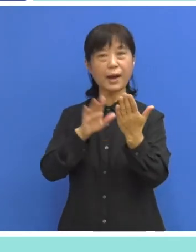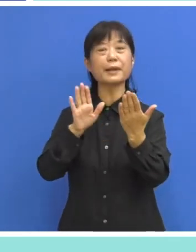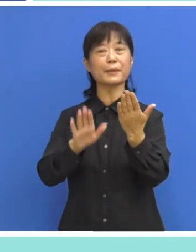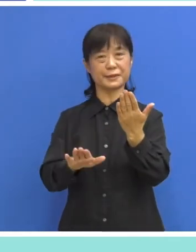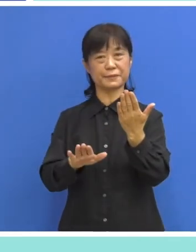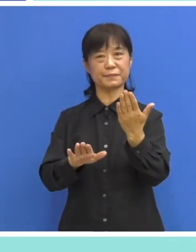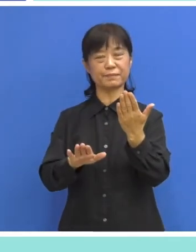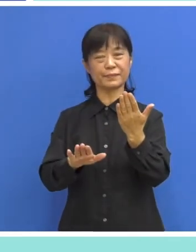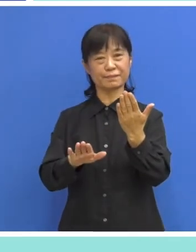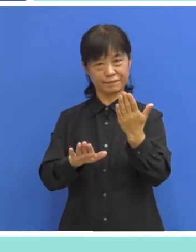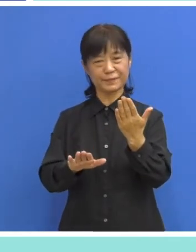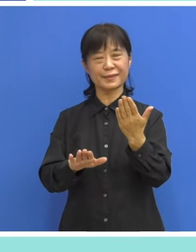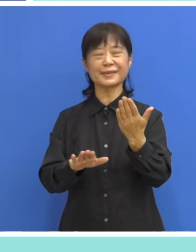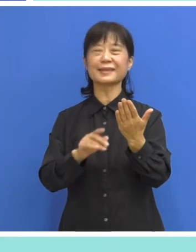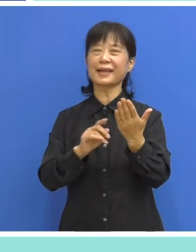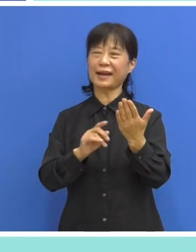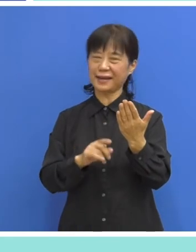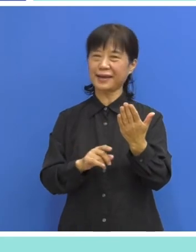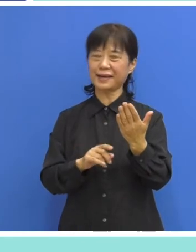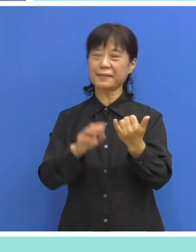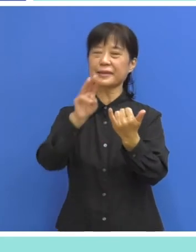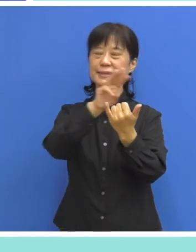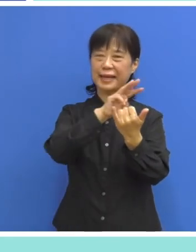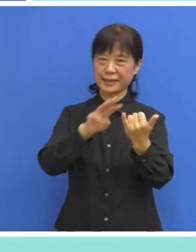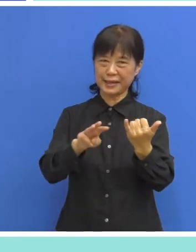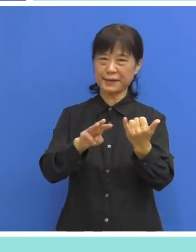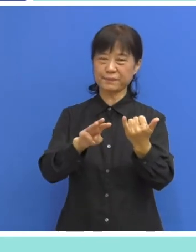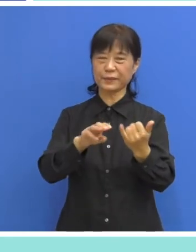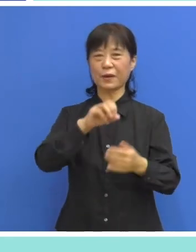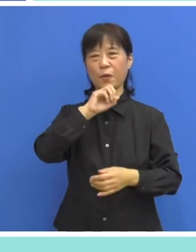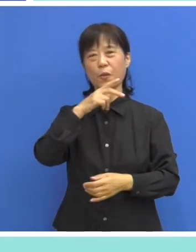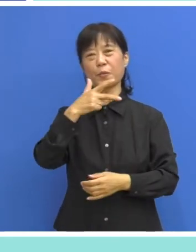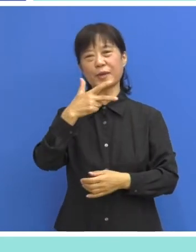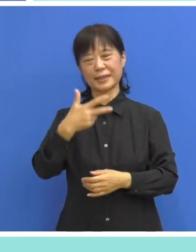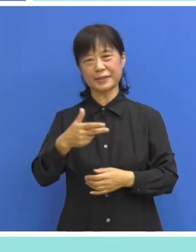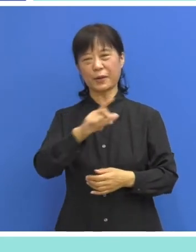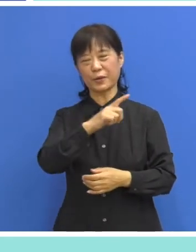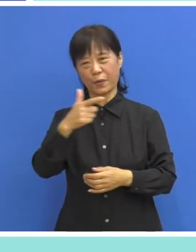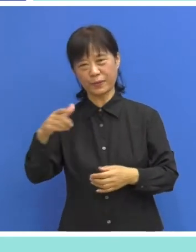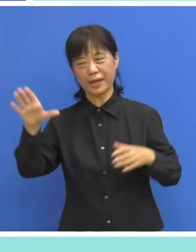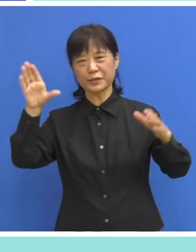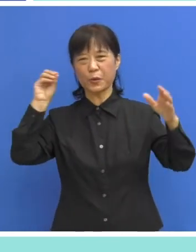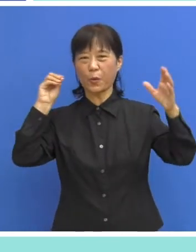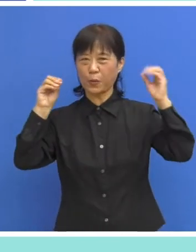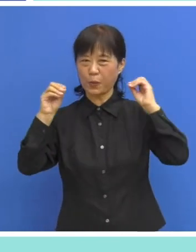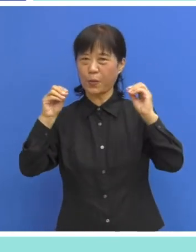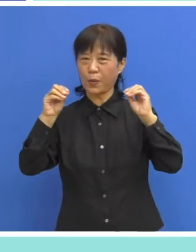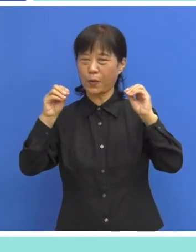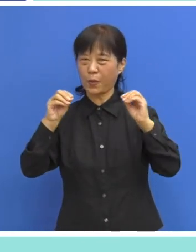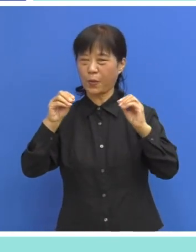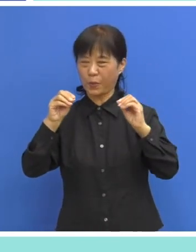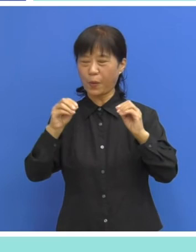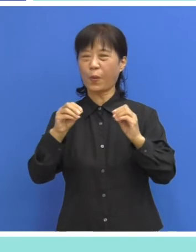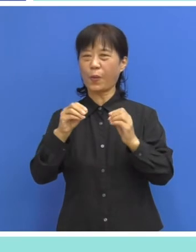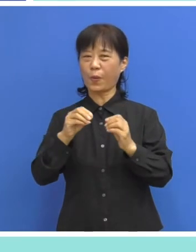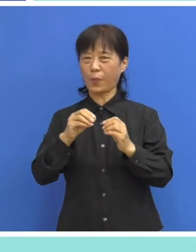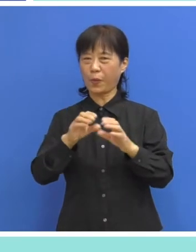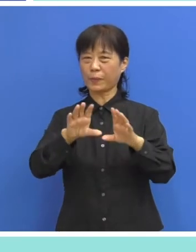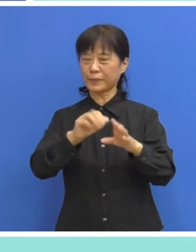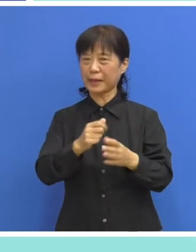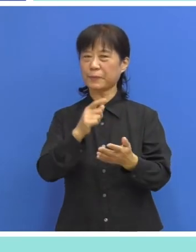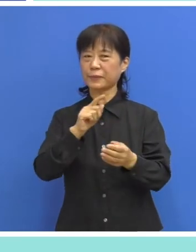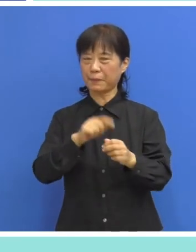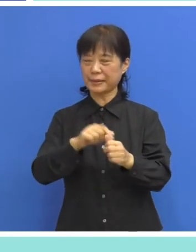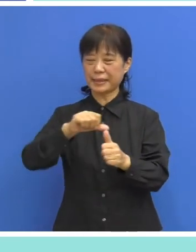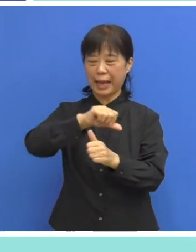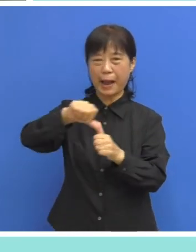ぜひですねそういった形で、災害とまたは大村市といろんな情報をゲットしていただきたいと、アプリをダウンロードしていただきた